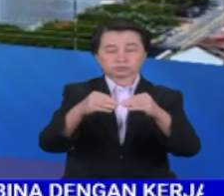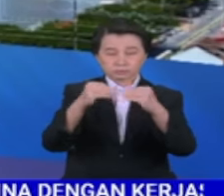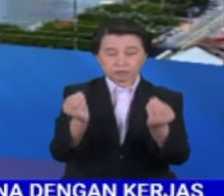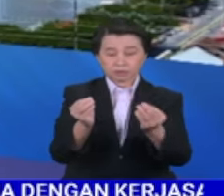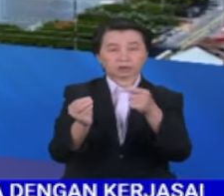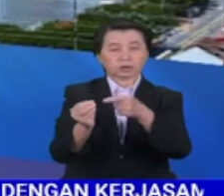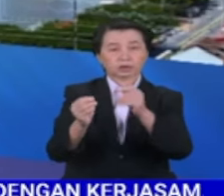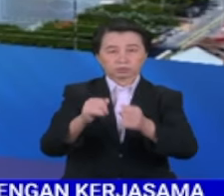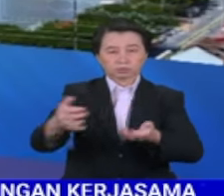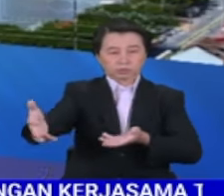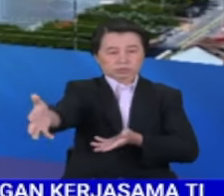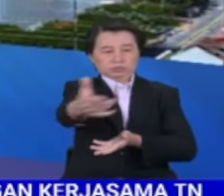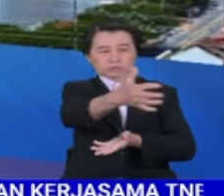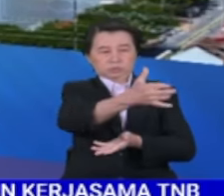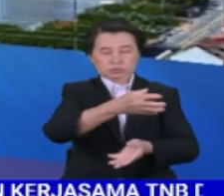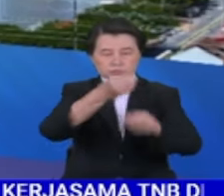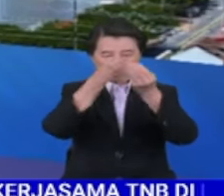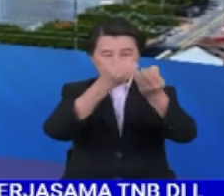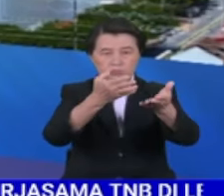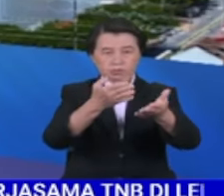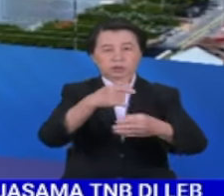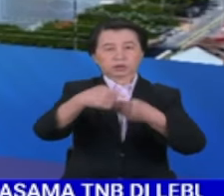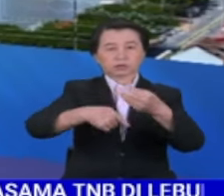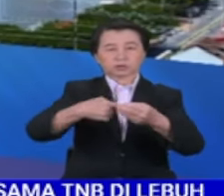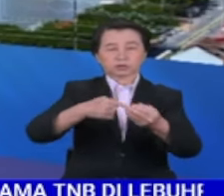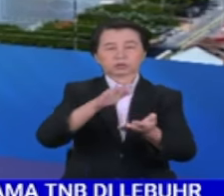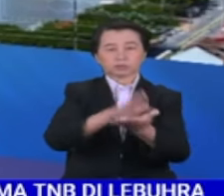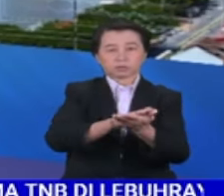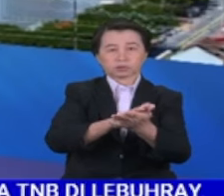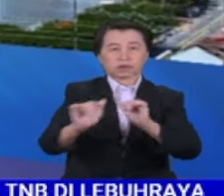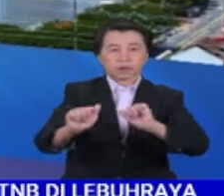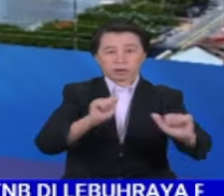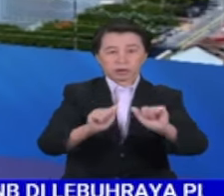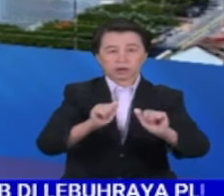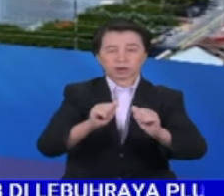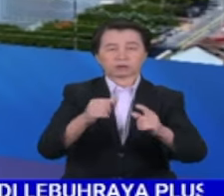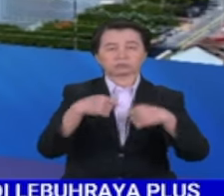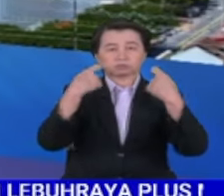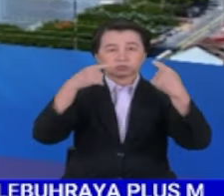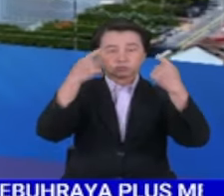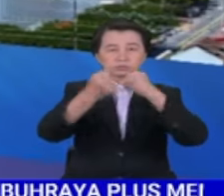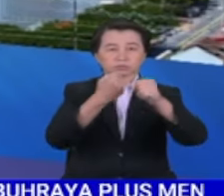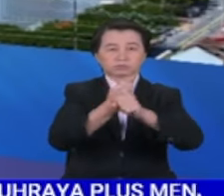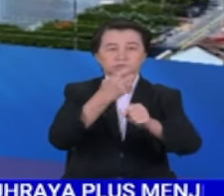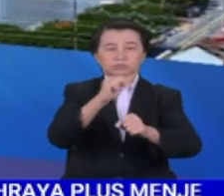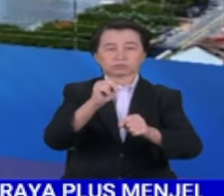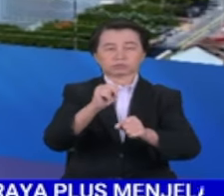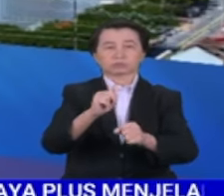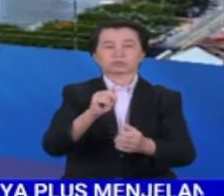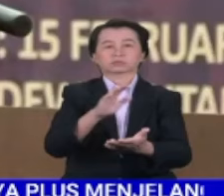ia dapat mengumpulkan maklumat berkaitan sekolah activity dan pencapaian tahun